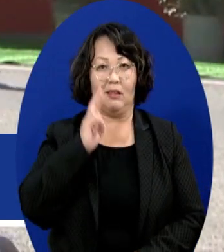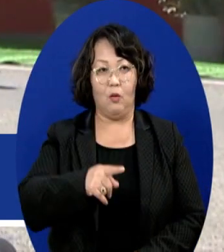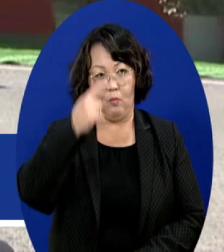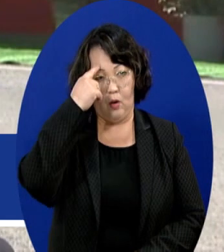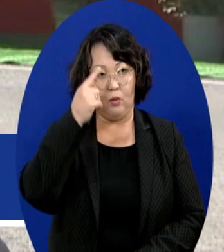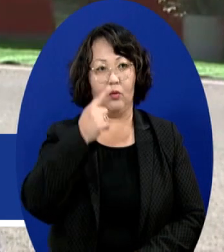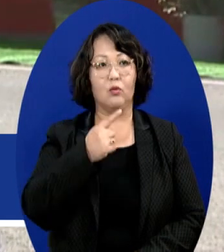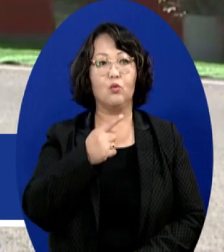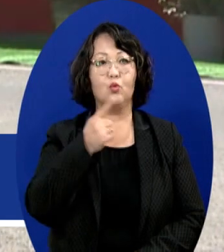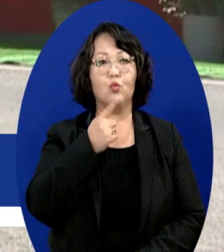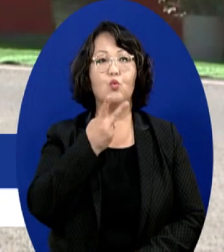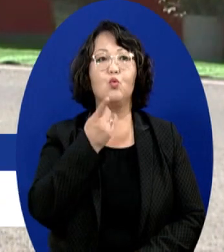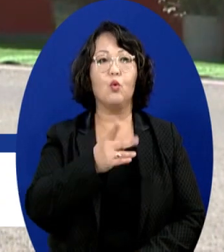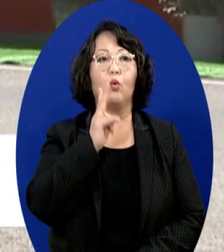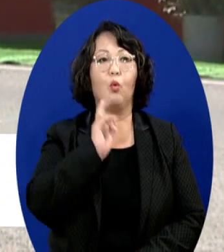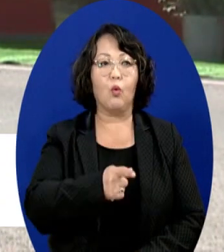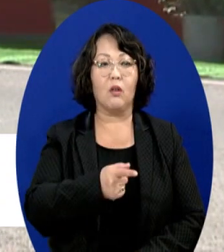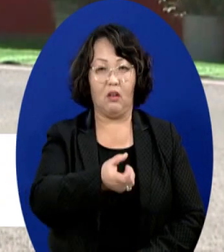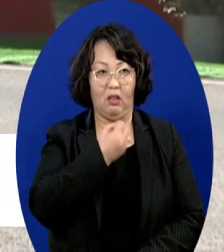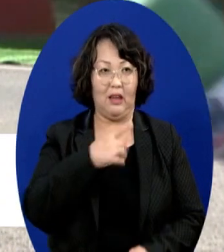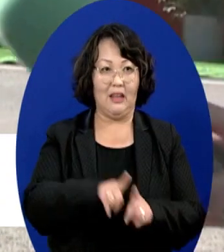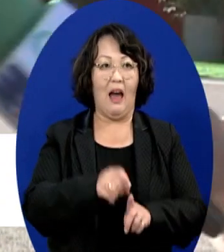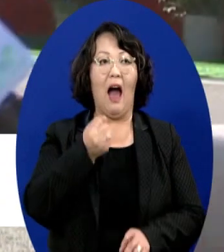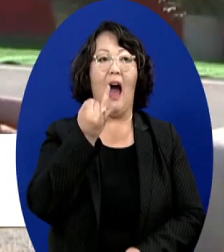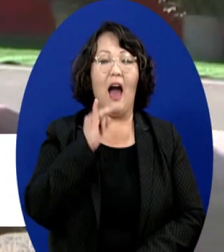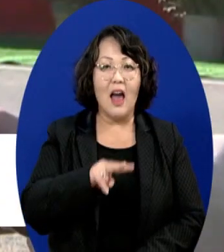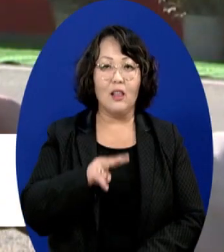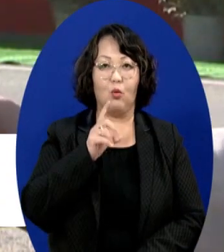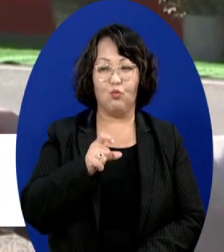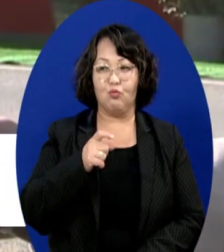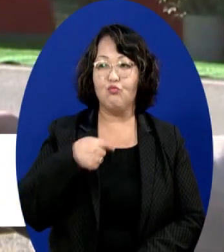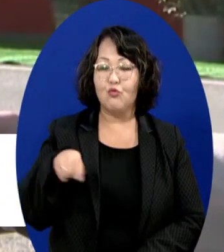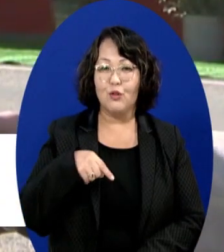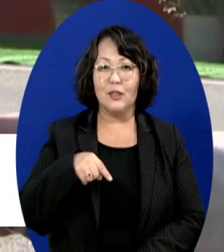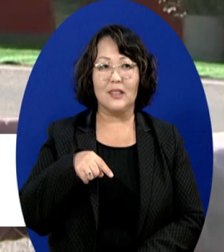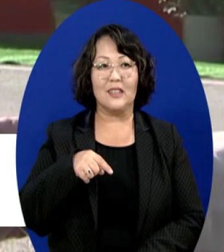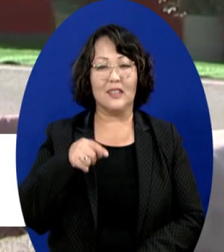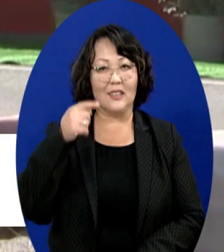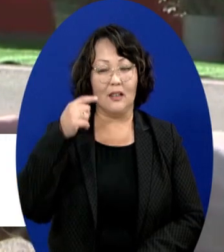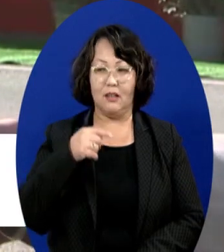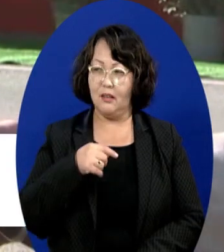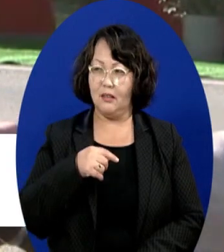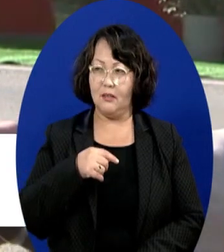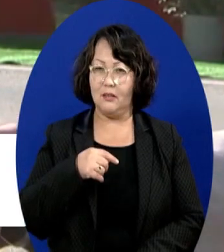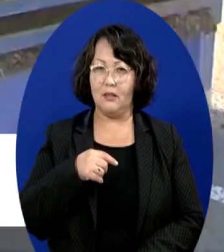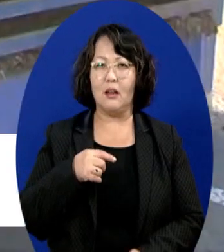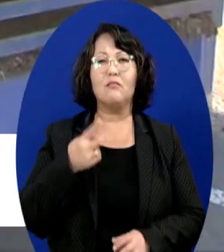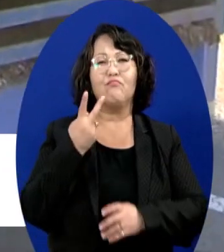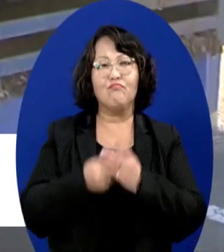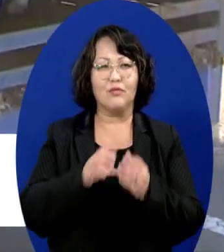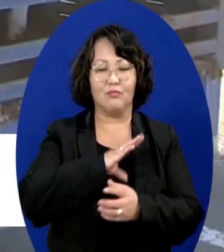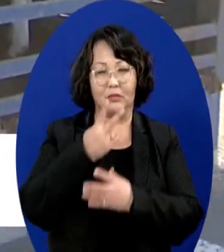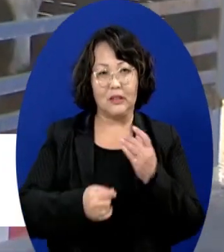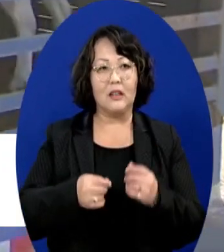зүрүүг хилсэн шиг айл хүний аймаг сахал хүний одоо санааны нэг